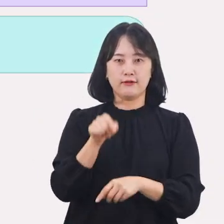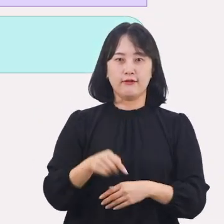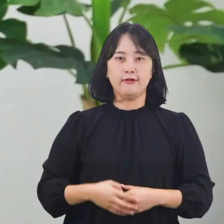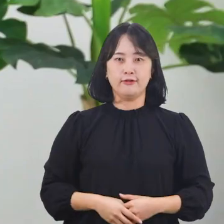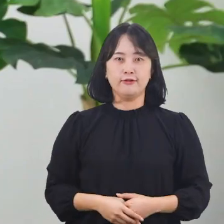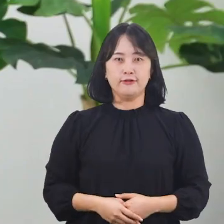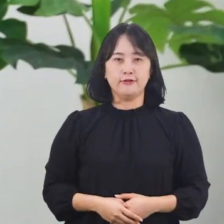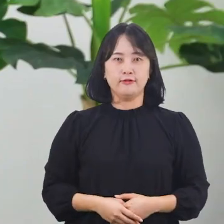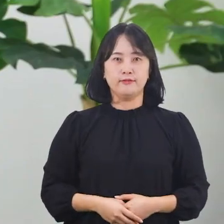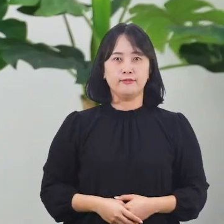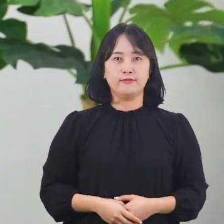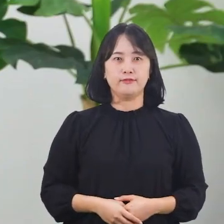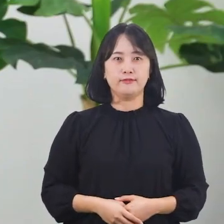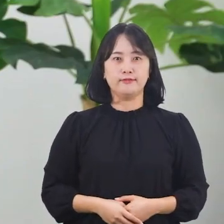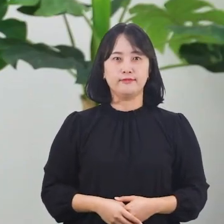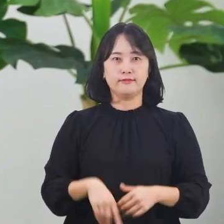말합니다.